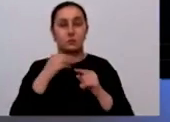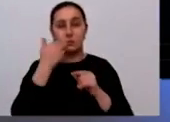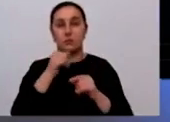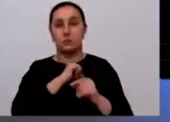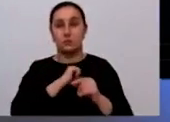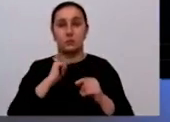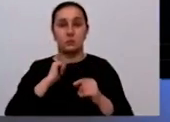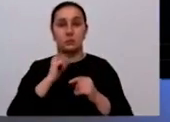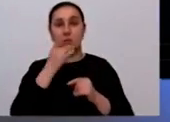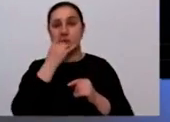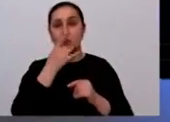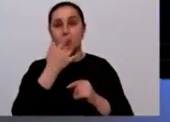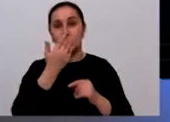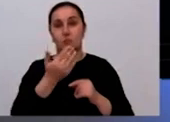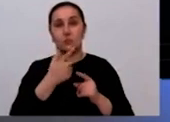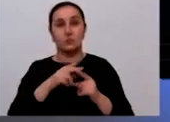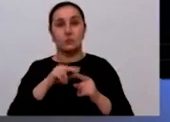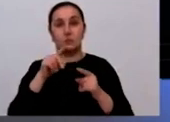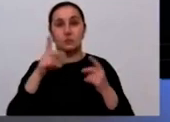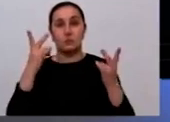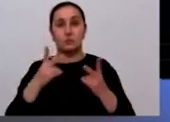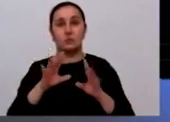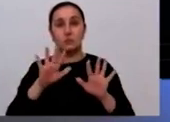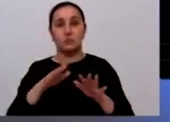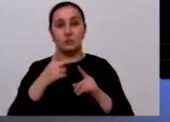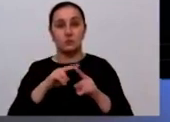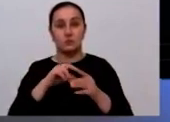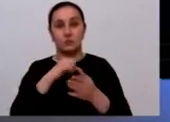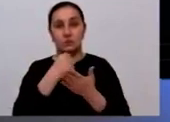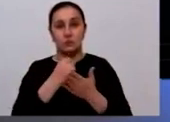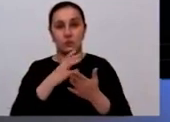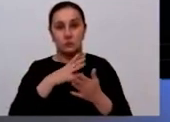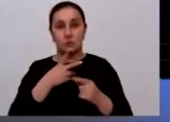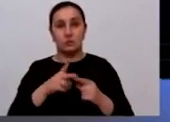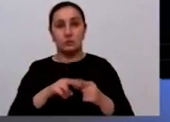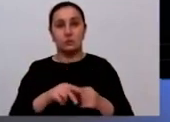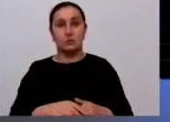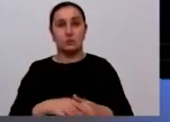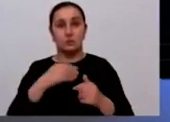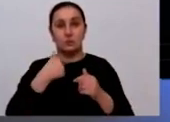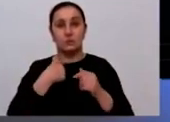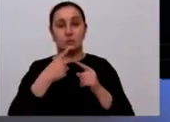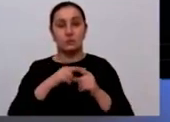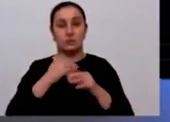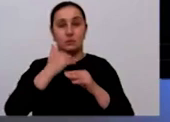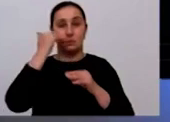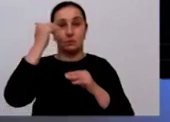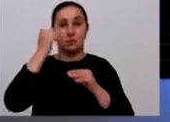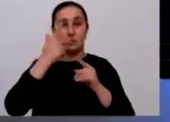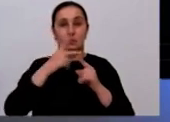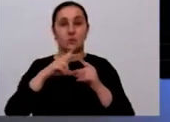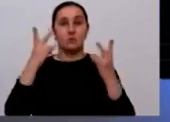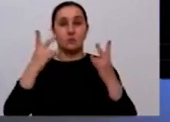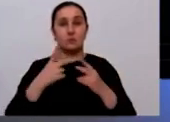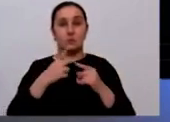Dumaloq qismlari esa buning avvalligini, demak, yoki kamaytiradi yoki ko'paytiradi, bu sizning o'zingizga havola. Demak,